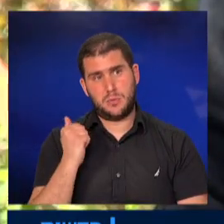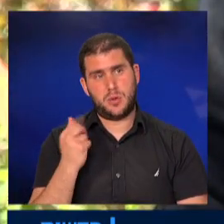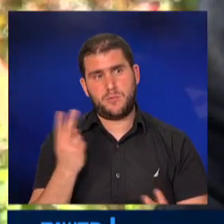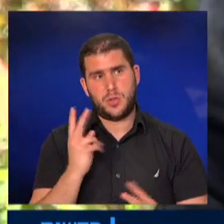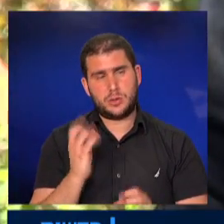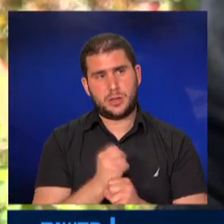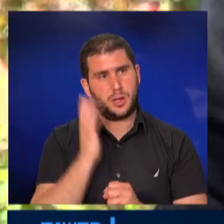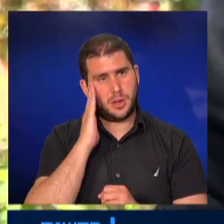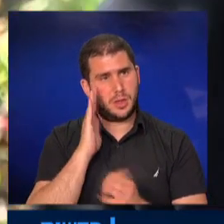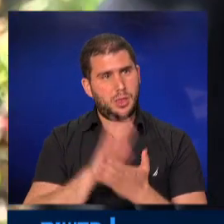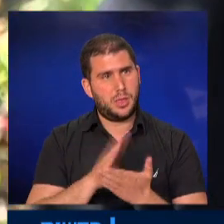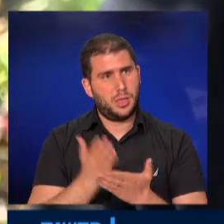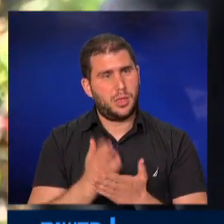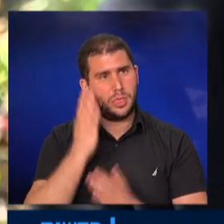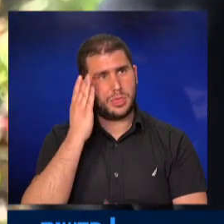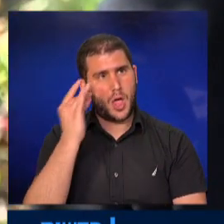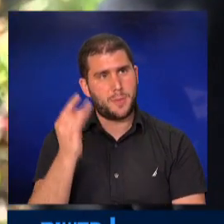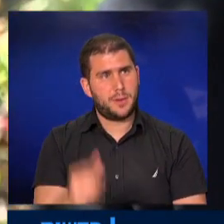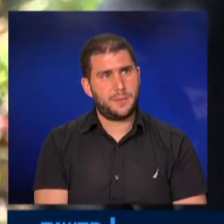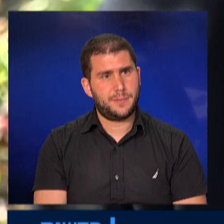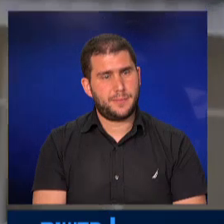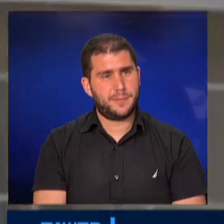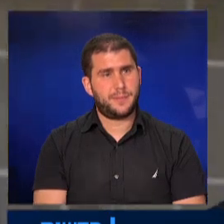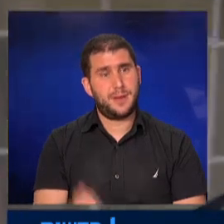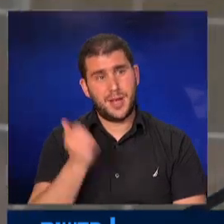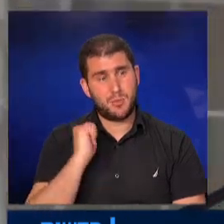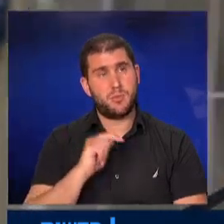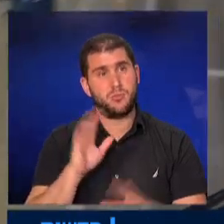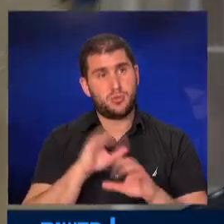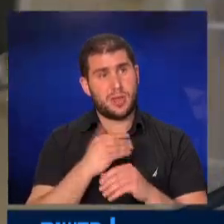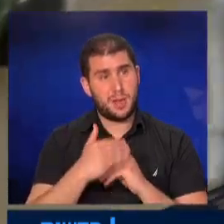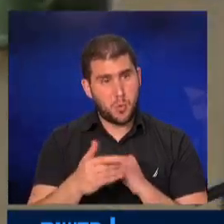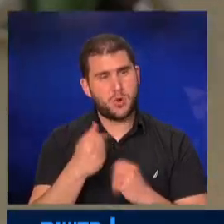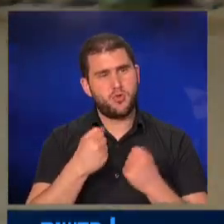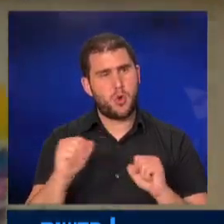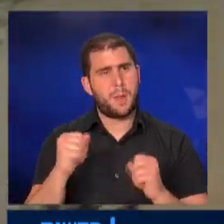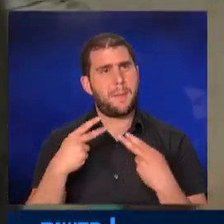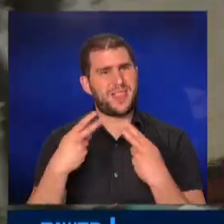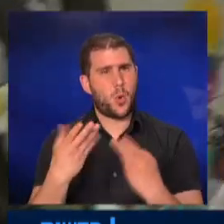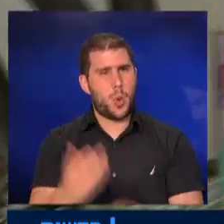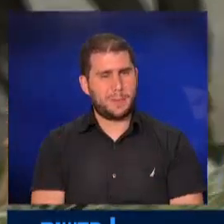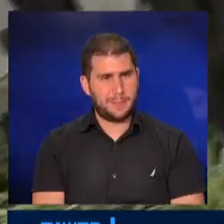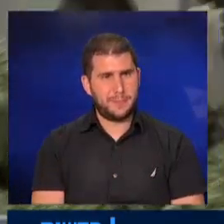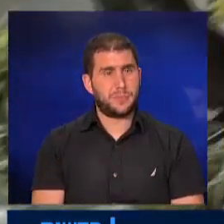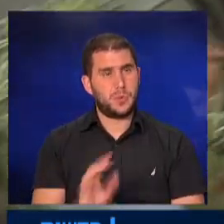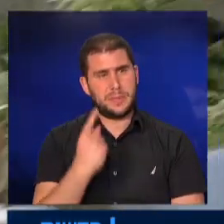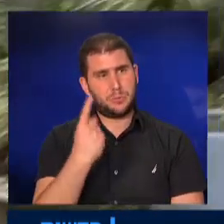הצלחתי לקדם כל הלילה. טראומה. אמש רק בשעת לילה שוחרר גל פרנקו מבית החולים,